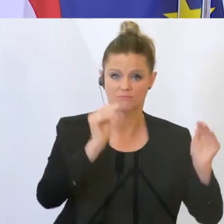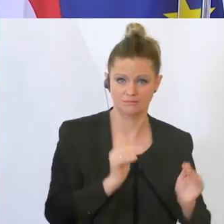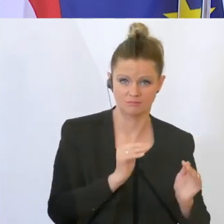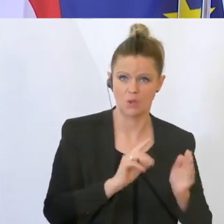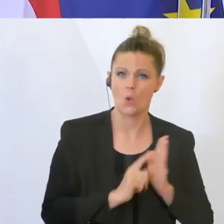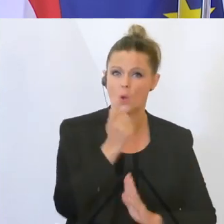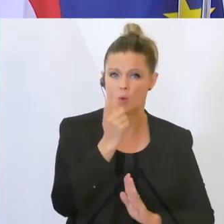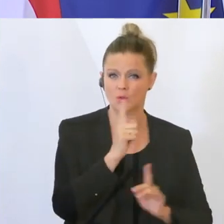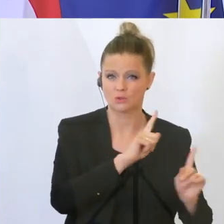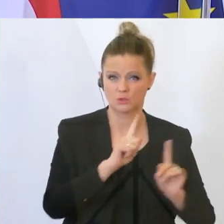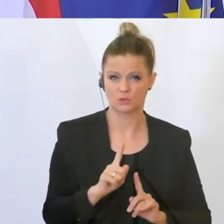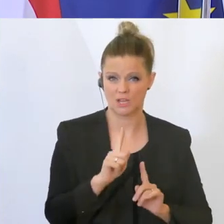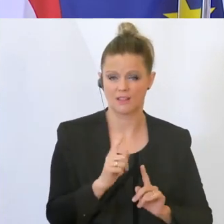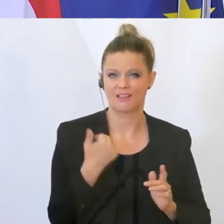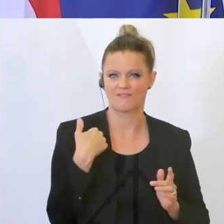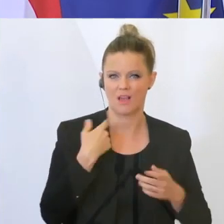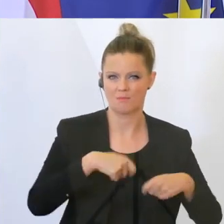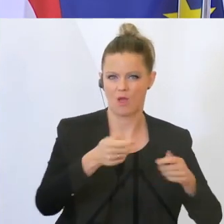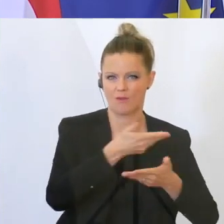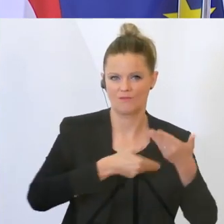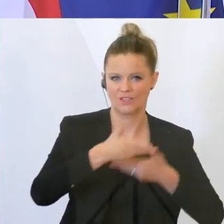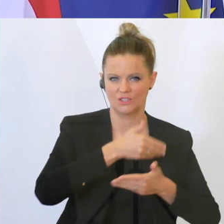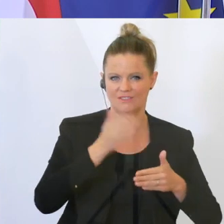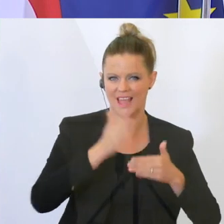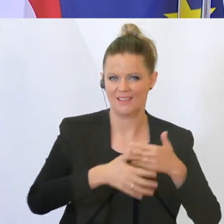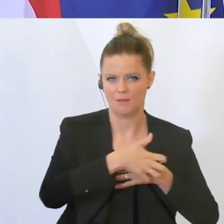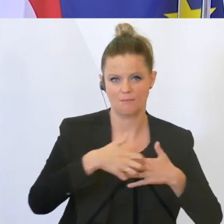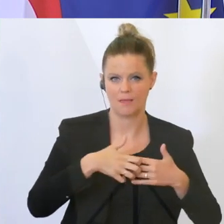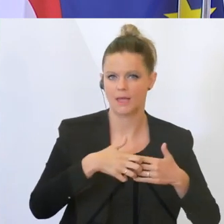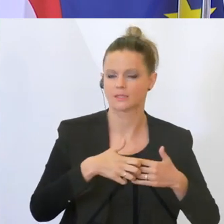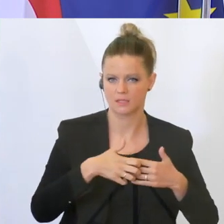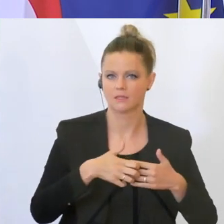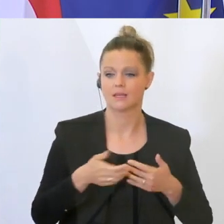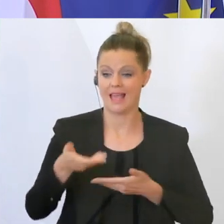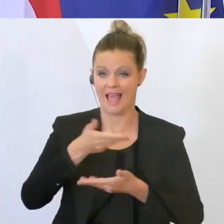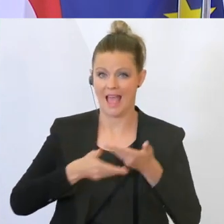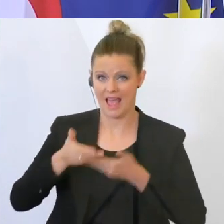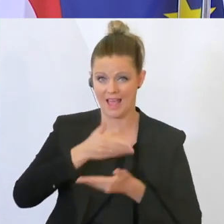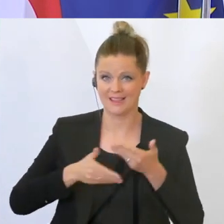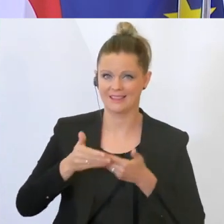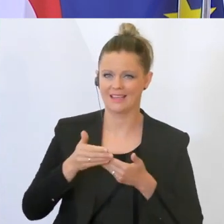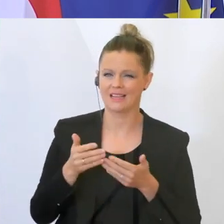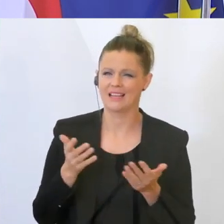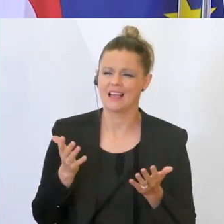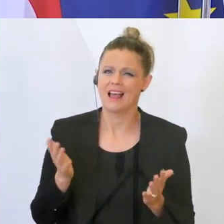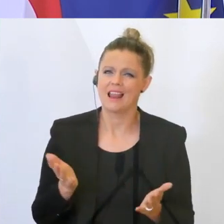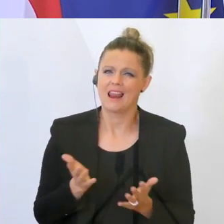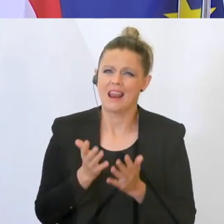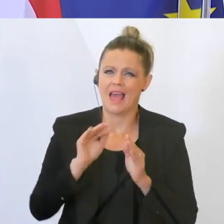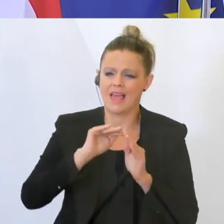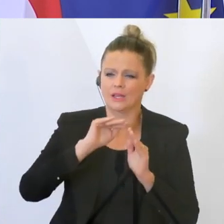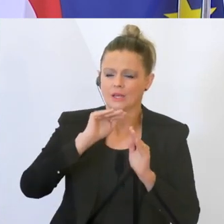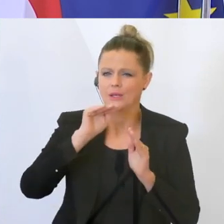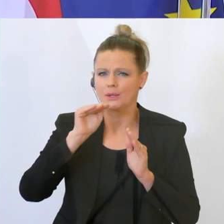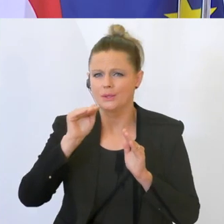Der Höchststand der Bauwirtschaft war mit Ende März zu verzeichnen. Im Handel sehen wir erst einen leichten Rückgang, hier